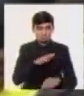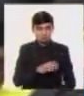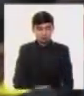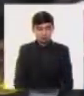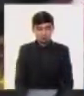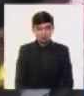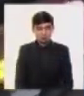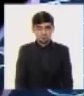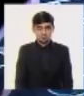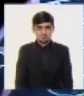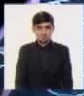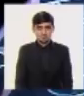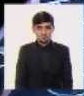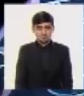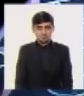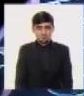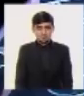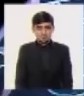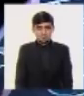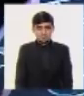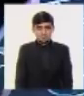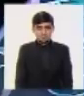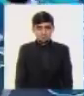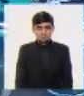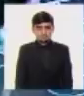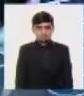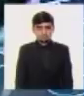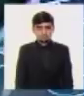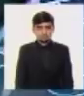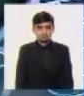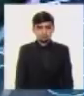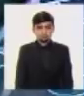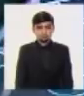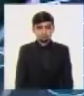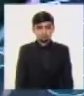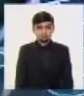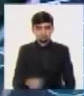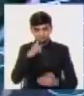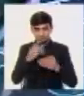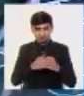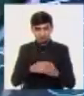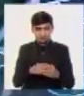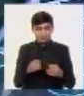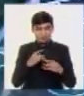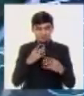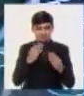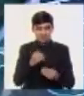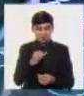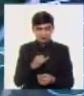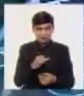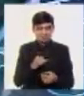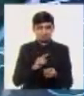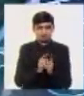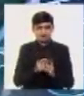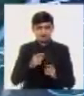We'll be right back. Приближается волшебная пора, время